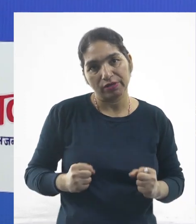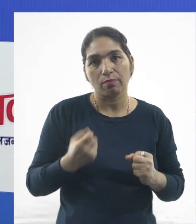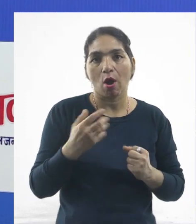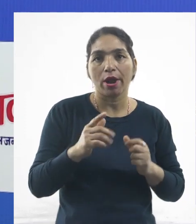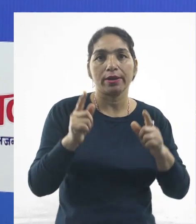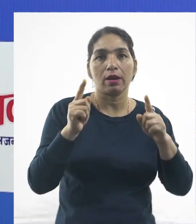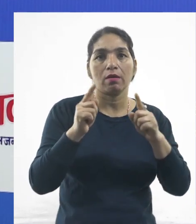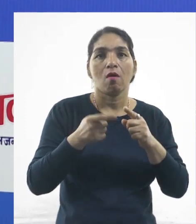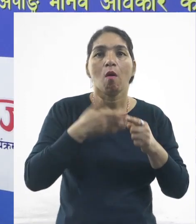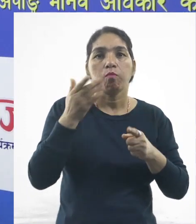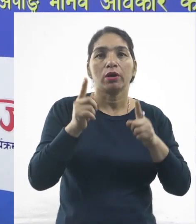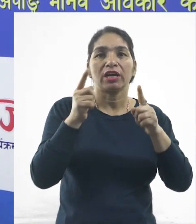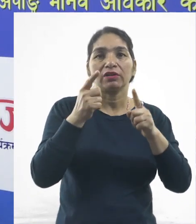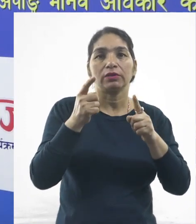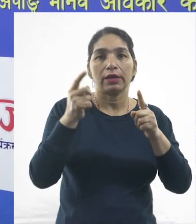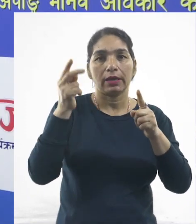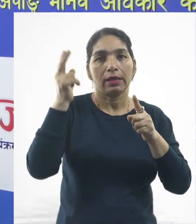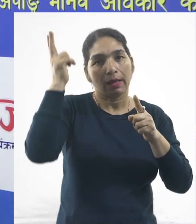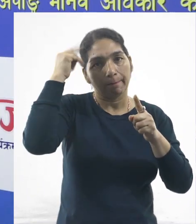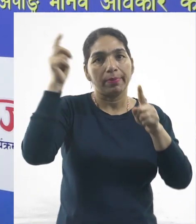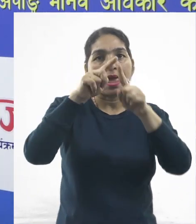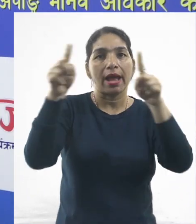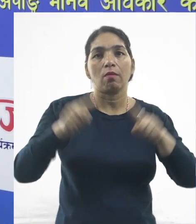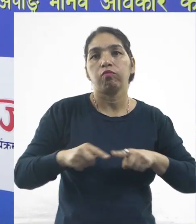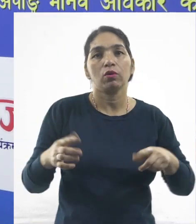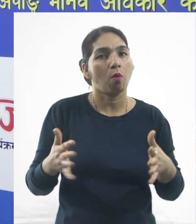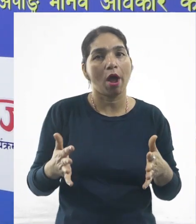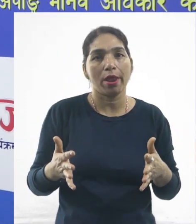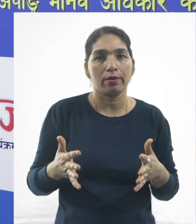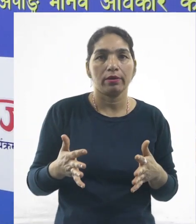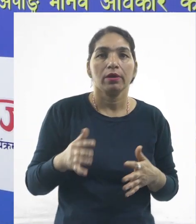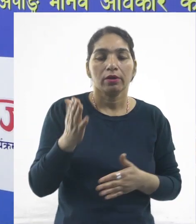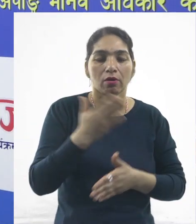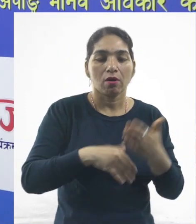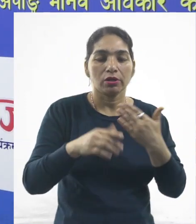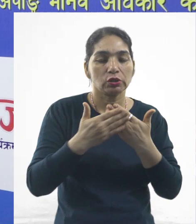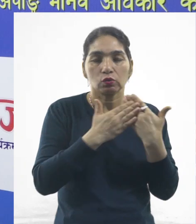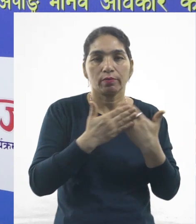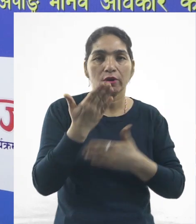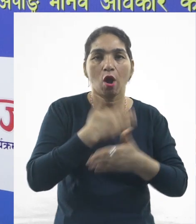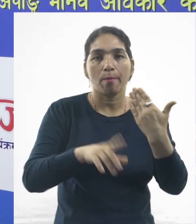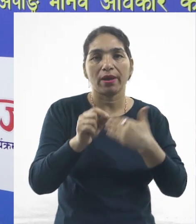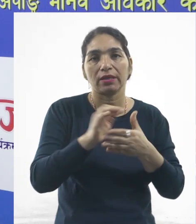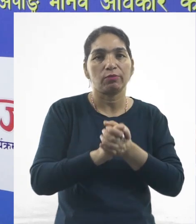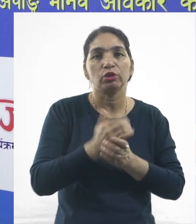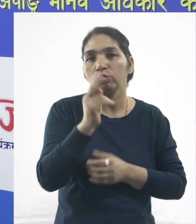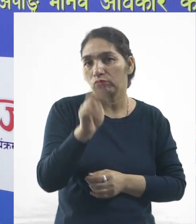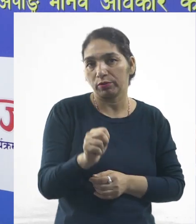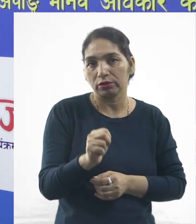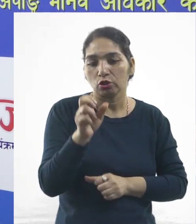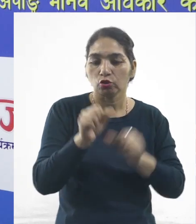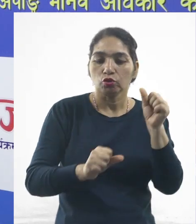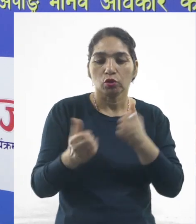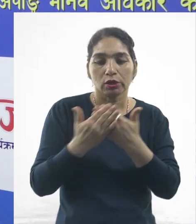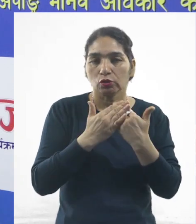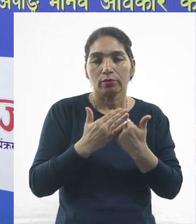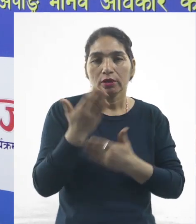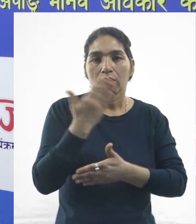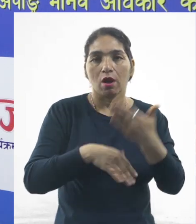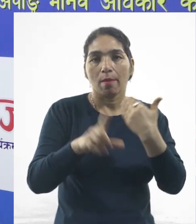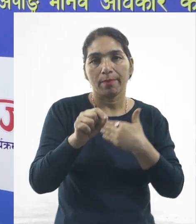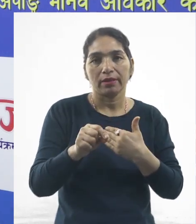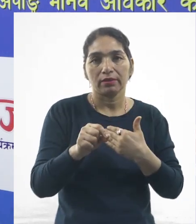ब्ल्याकबोर्डहरू भएन, त्यो कारणले चाहिँ अब हामीले चाहिँ विद्यालयहरूमा पनि अपाङ्गता मैत्री सबै हुनुपर्छ, जुनै विद्यालयमा पनि अपाङ्गताहरूले